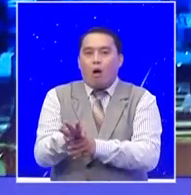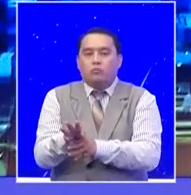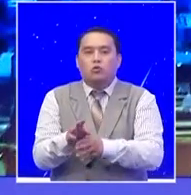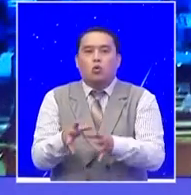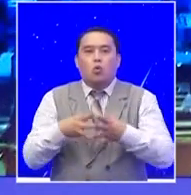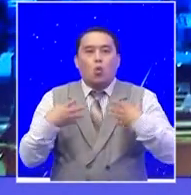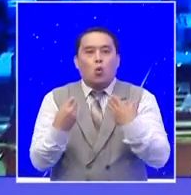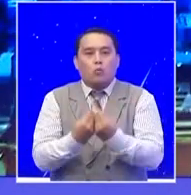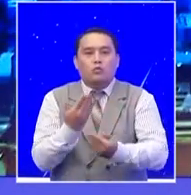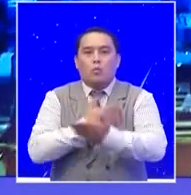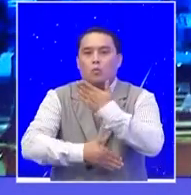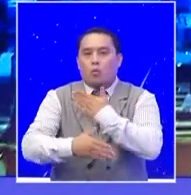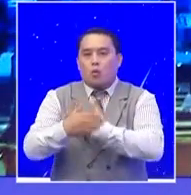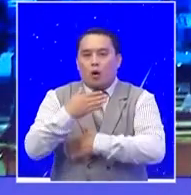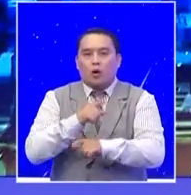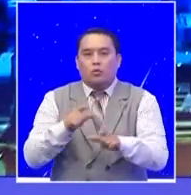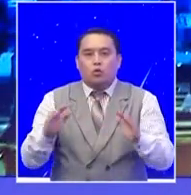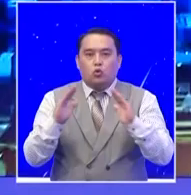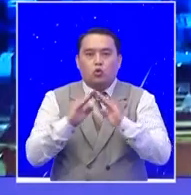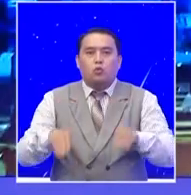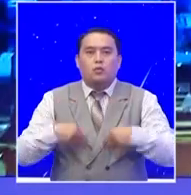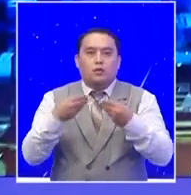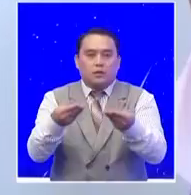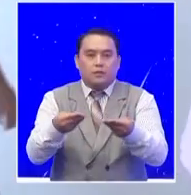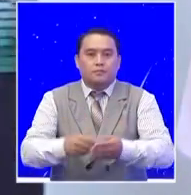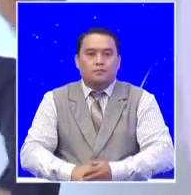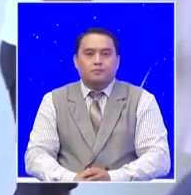балалы отбасылар мүмкіндігі шектеулі жандар үйлі болды.